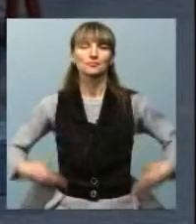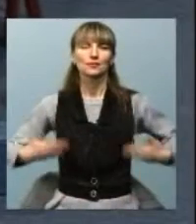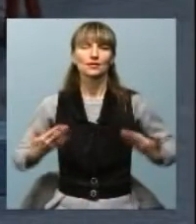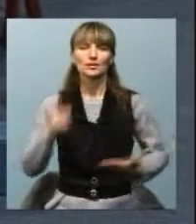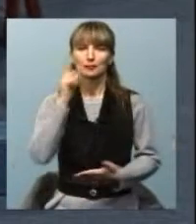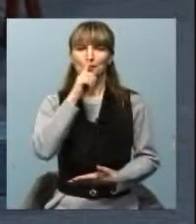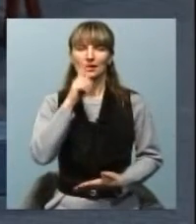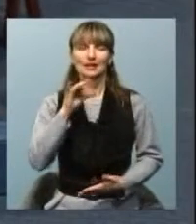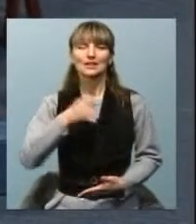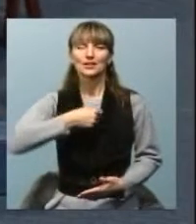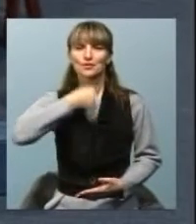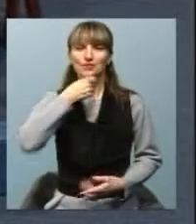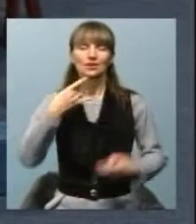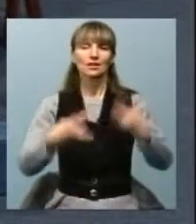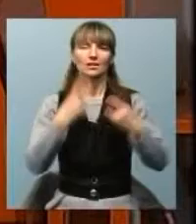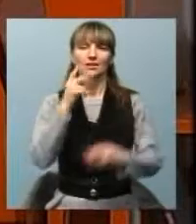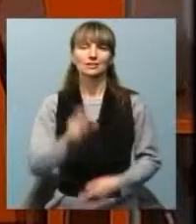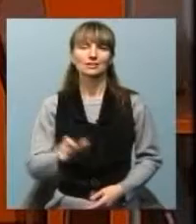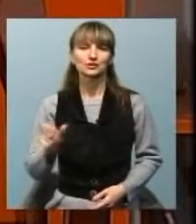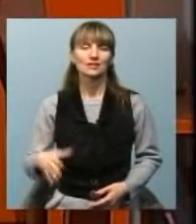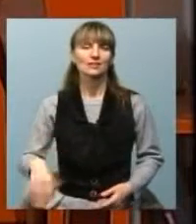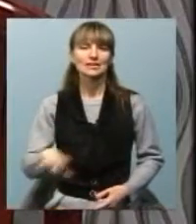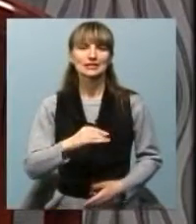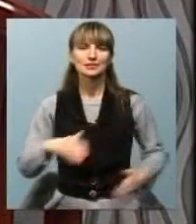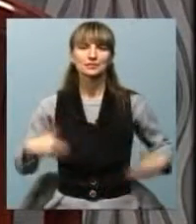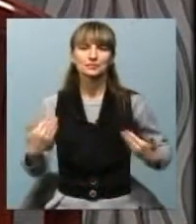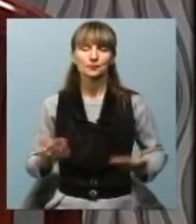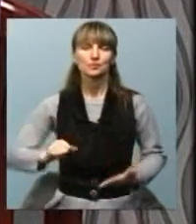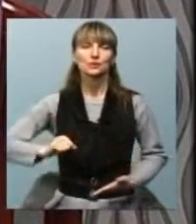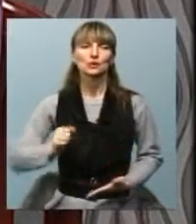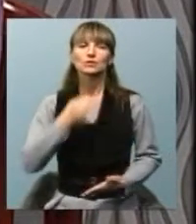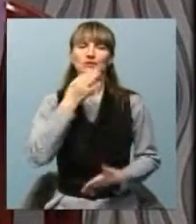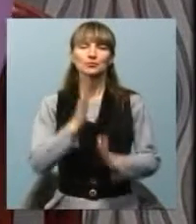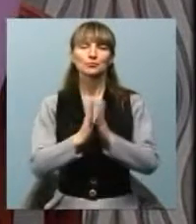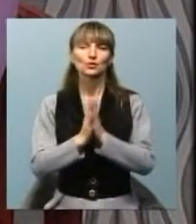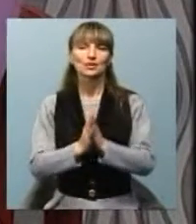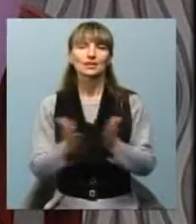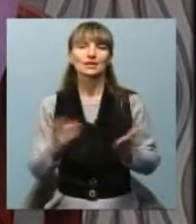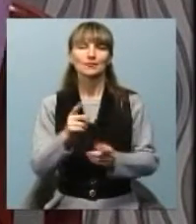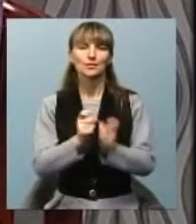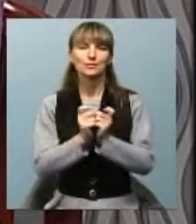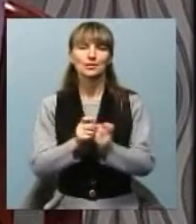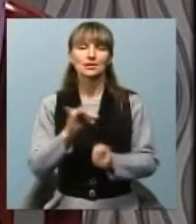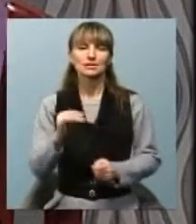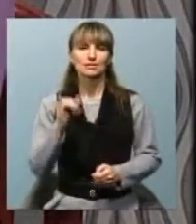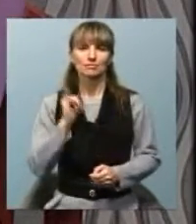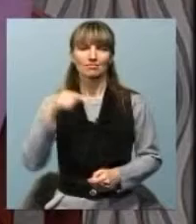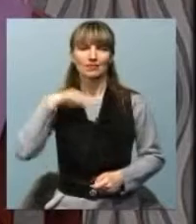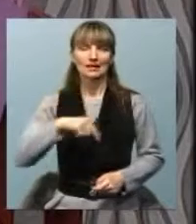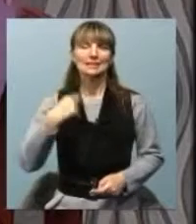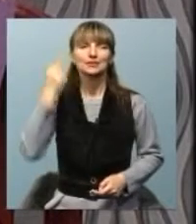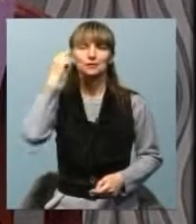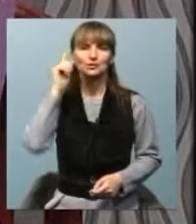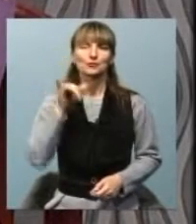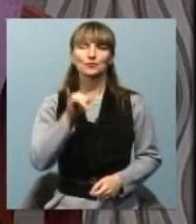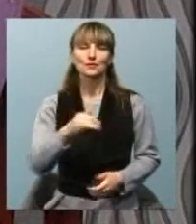Привіт-привіт, маленькі та дорослі телеглядачі! Всім привіт! Друзі, скажіть, будь ласка, як ви боретесь із депресією? Ну, я розумію,